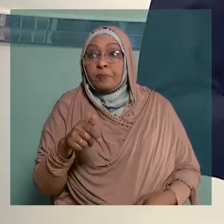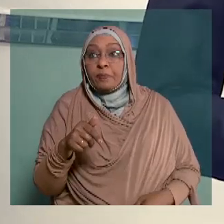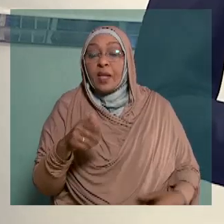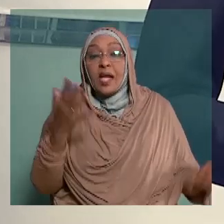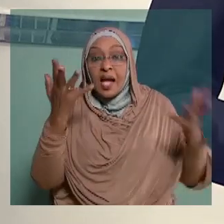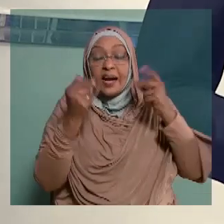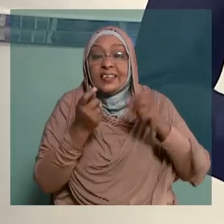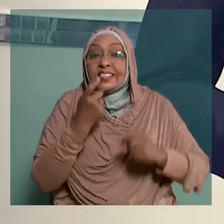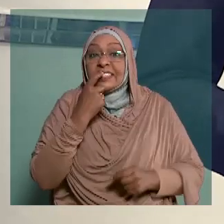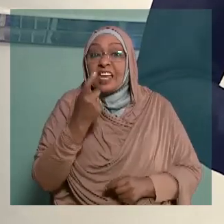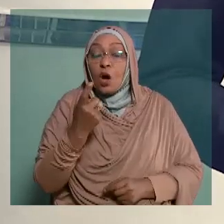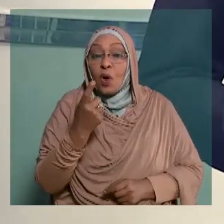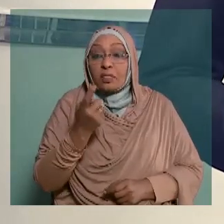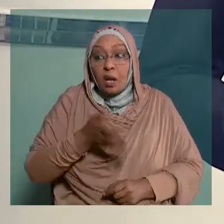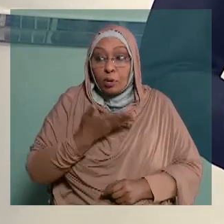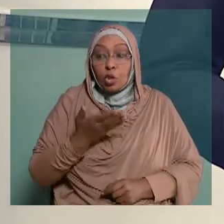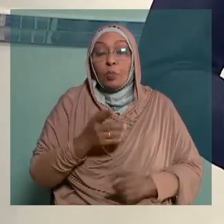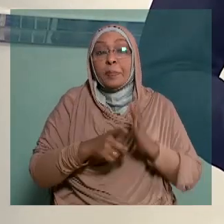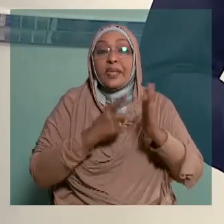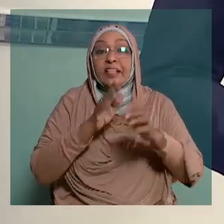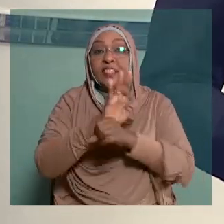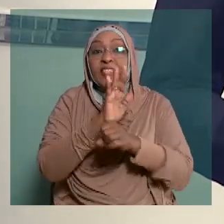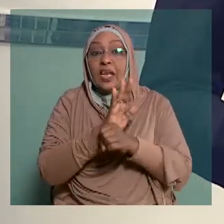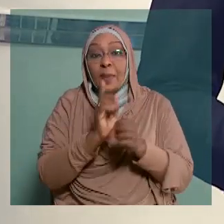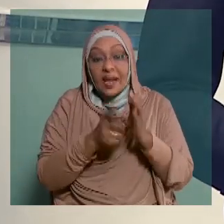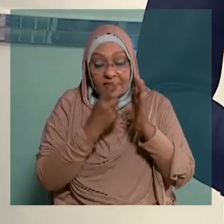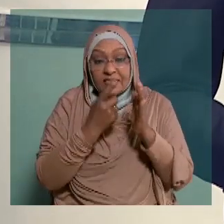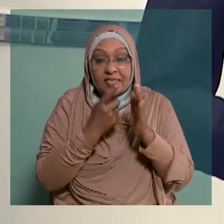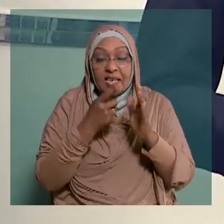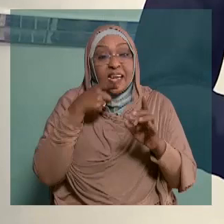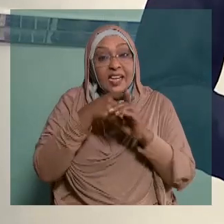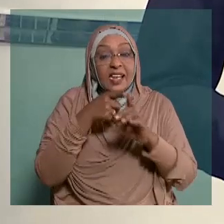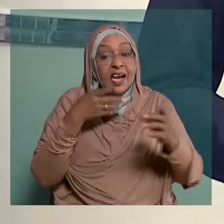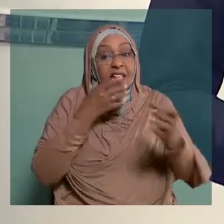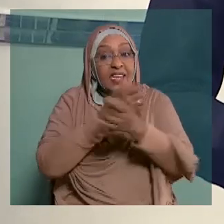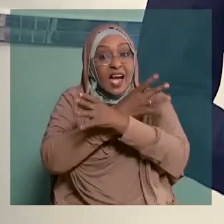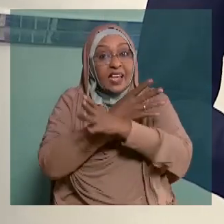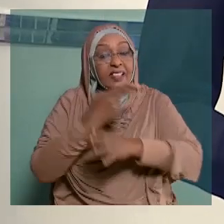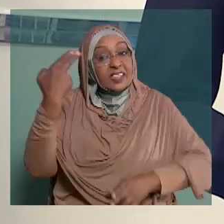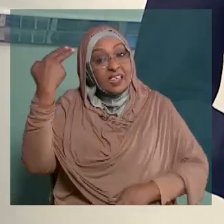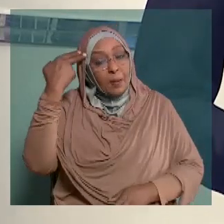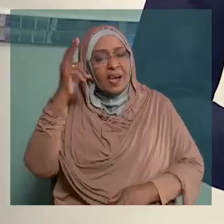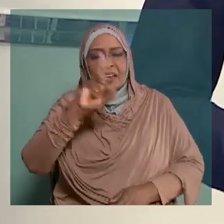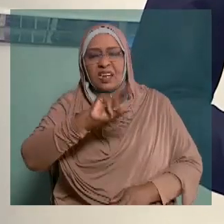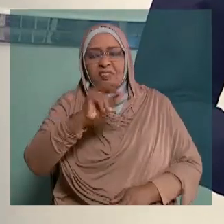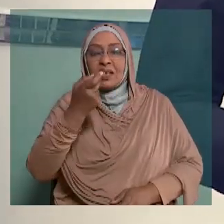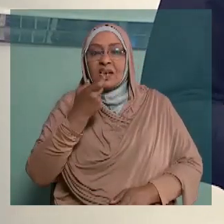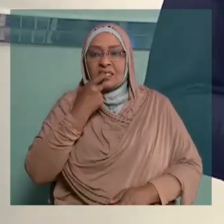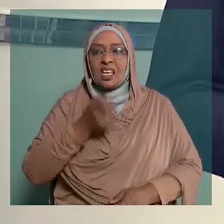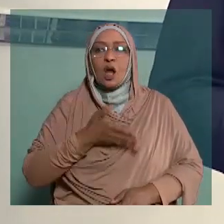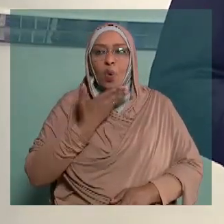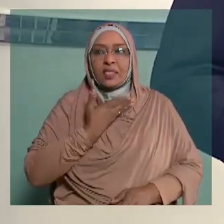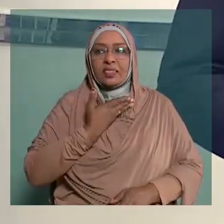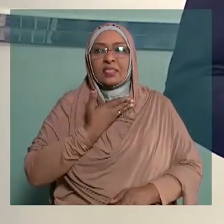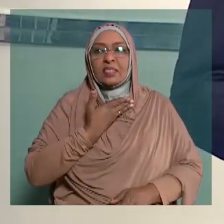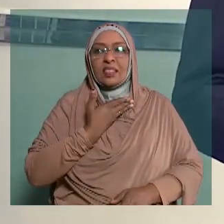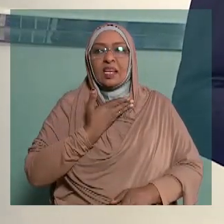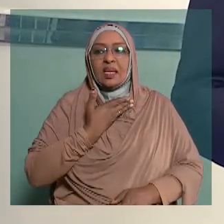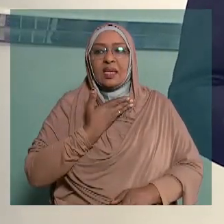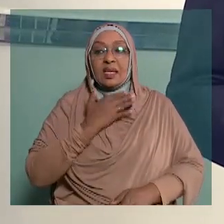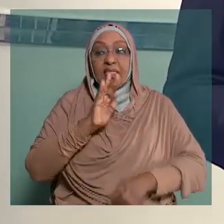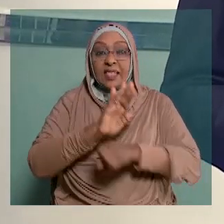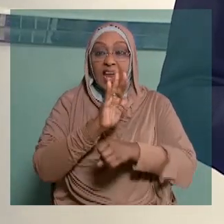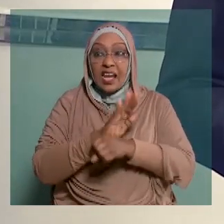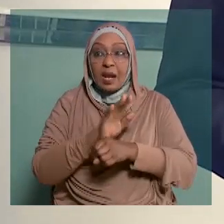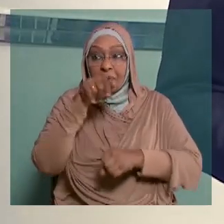عدد السنوات المطلوبة من بداية التعليم الأساسي وحتى التخرج من الجامعة هي ذات السنوات التي تعلم